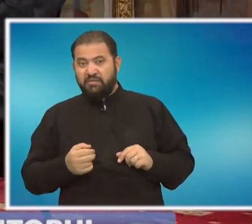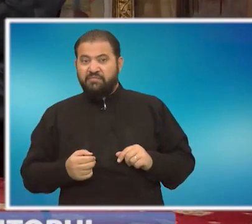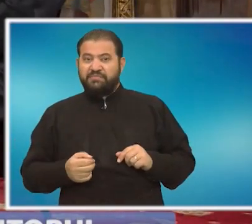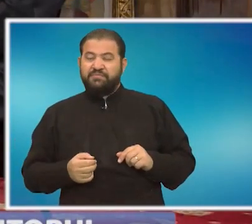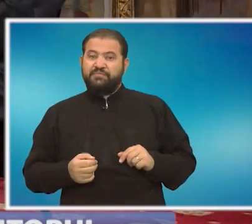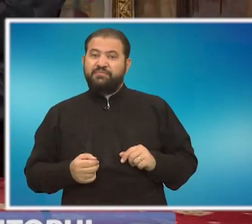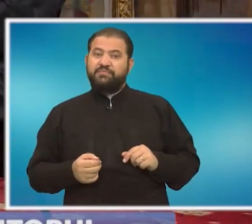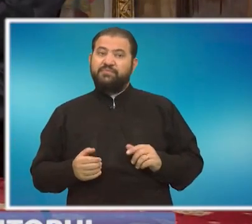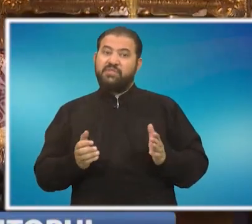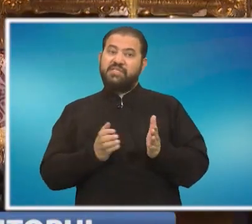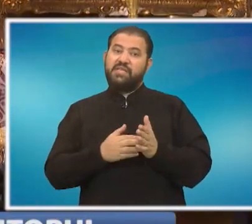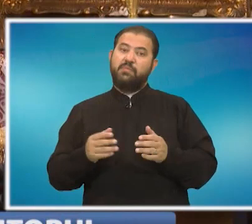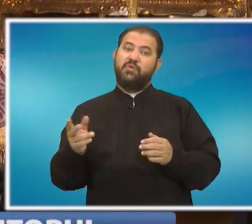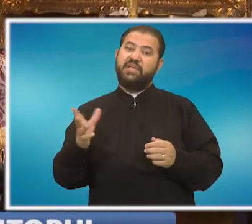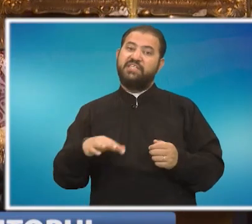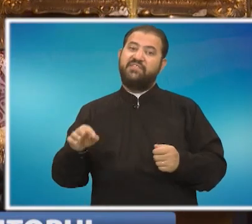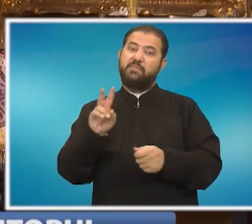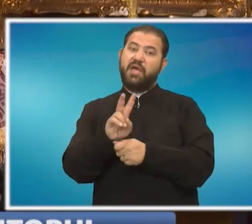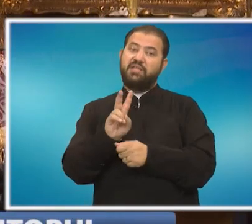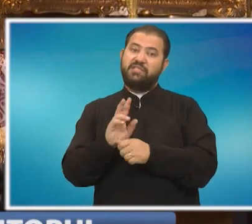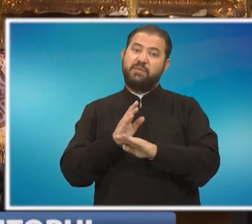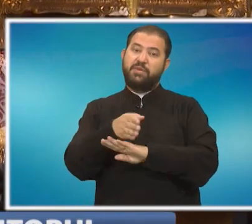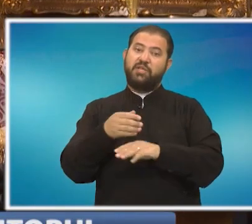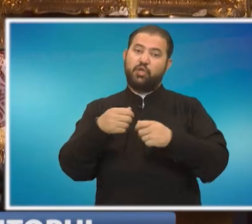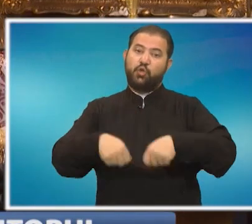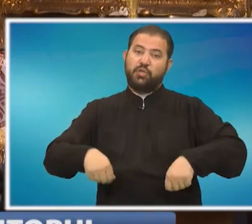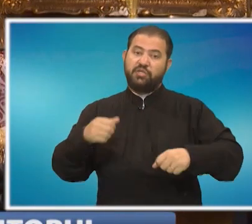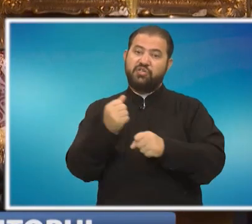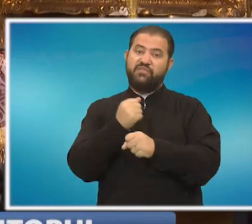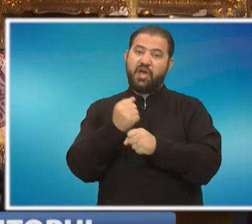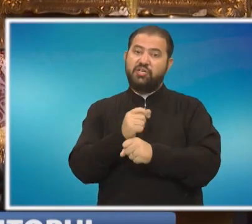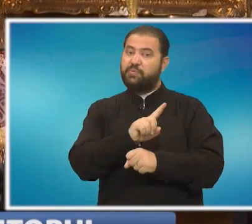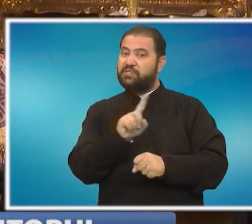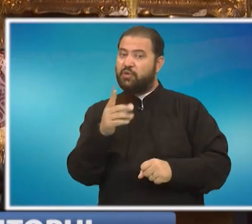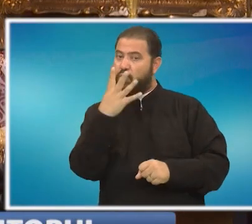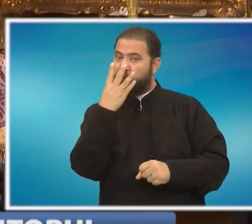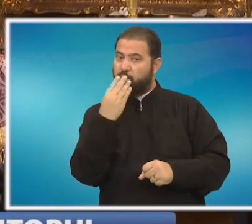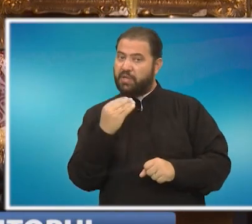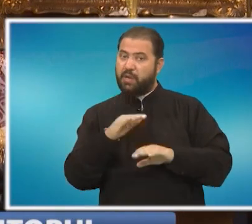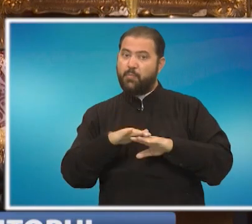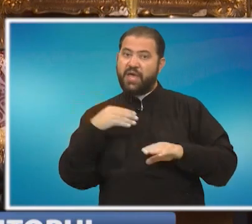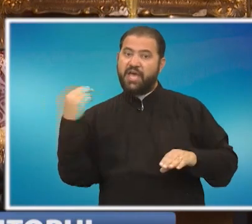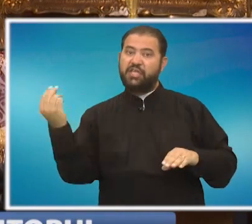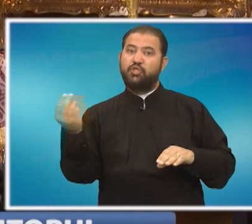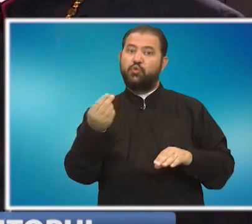de încercări, are o altă modalitate de a privi lucrurile și